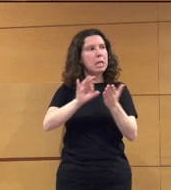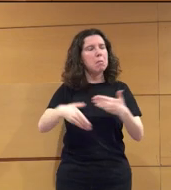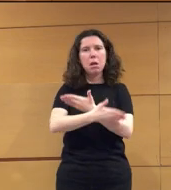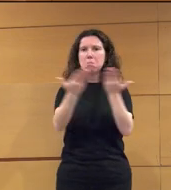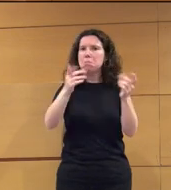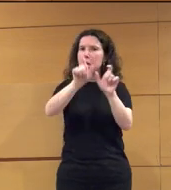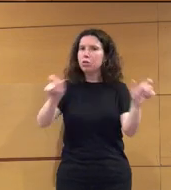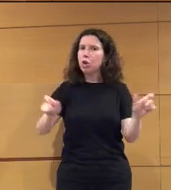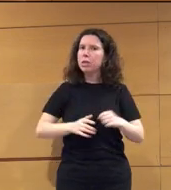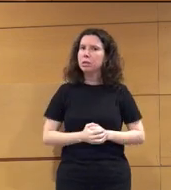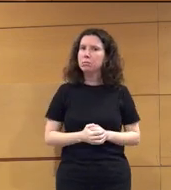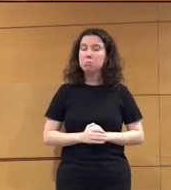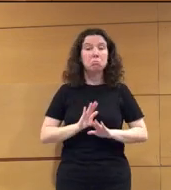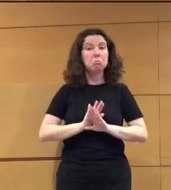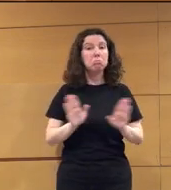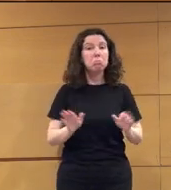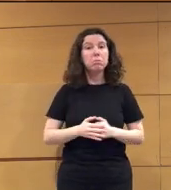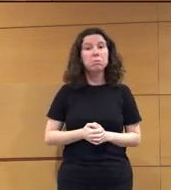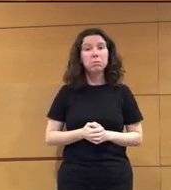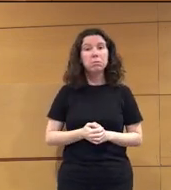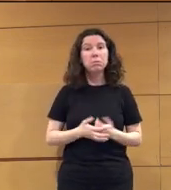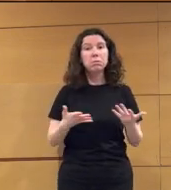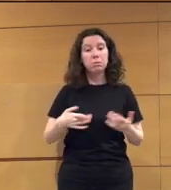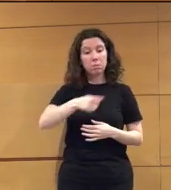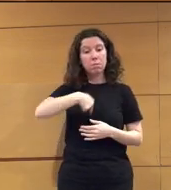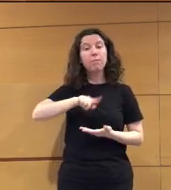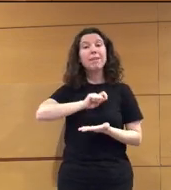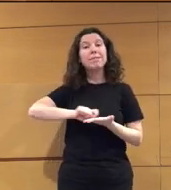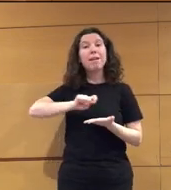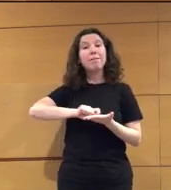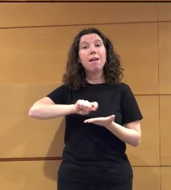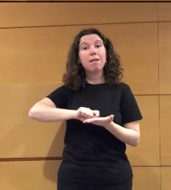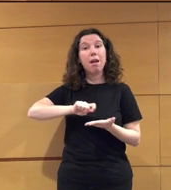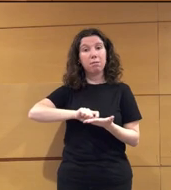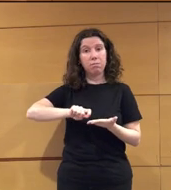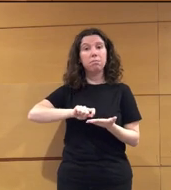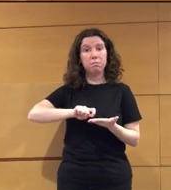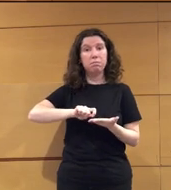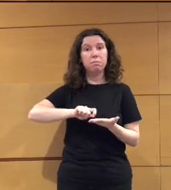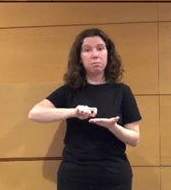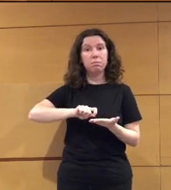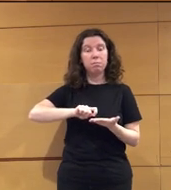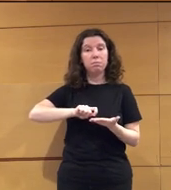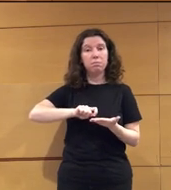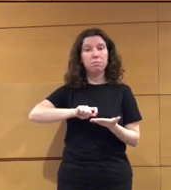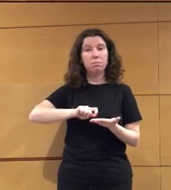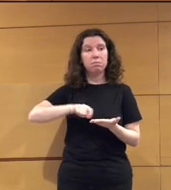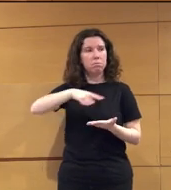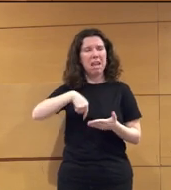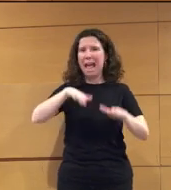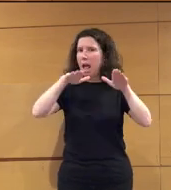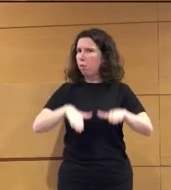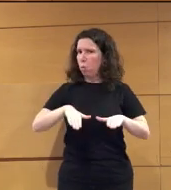persones. I res més, per part nostra, per part d'aquesta secretaria, dir-vos que res no s'atura, que